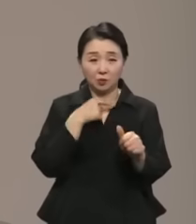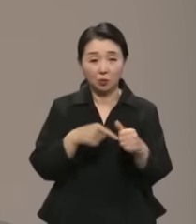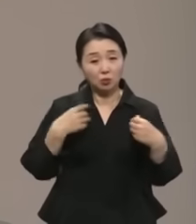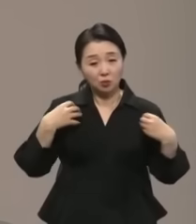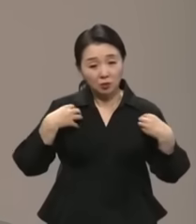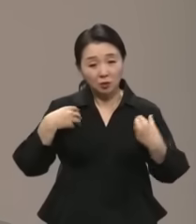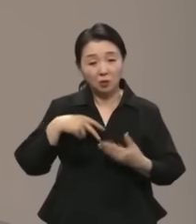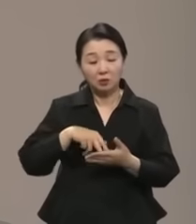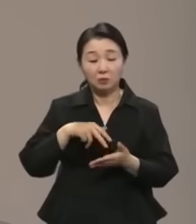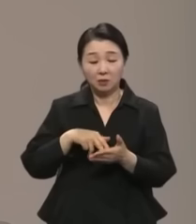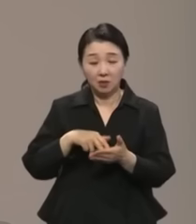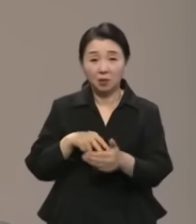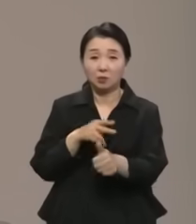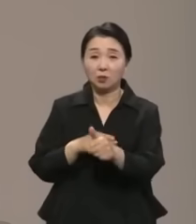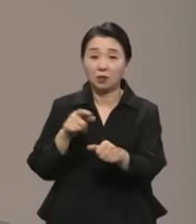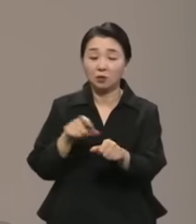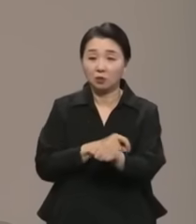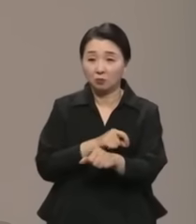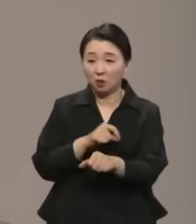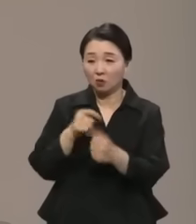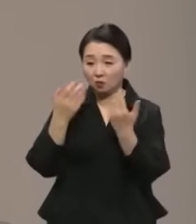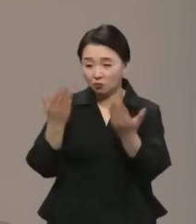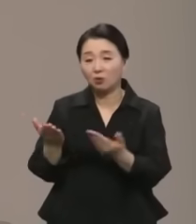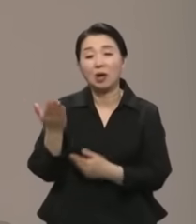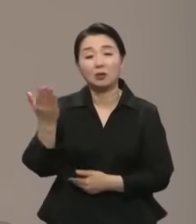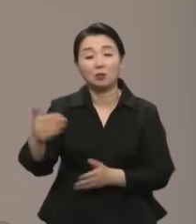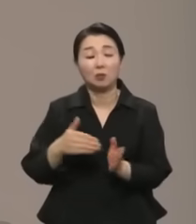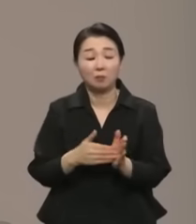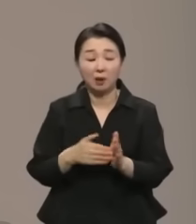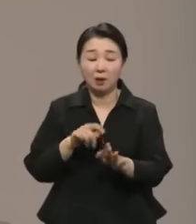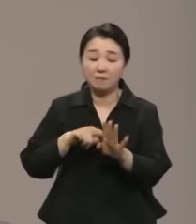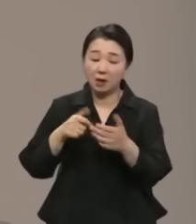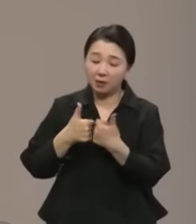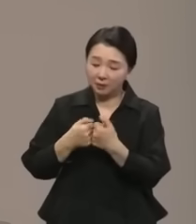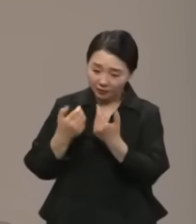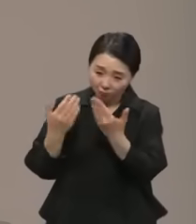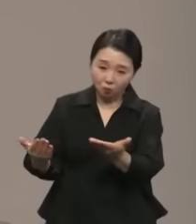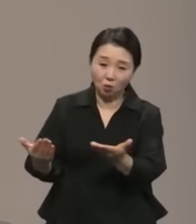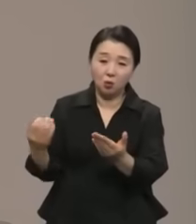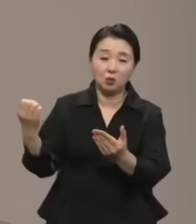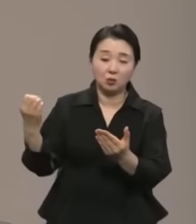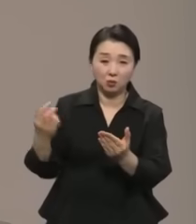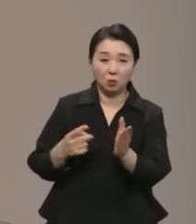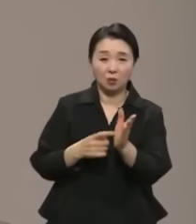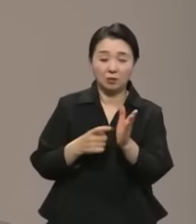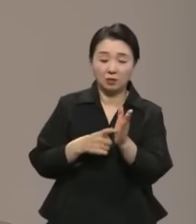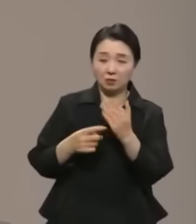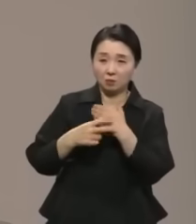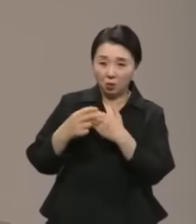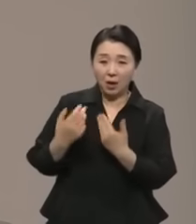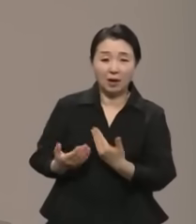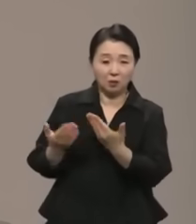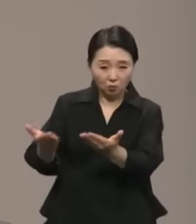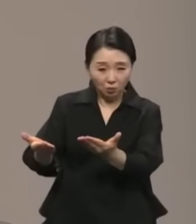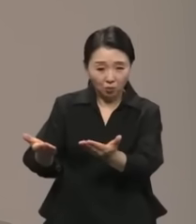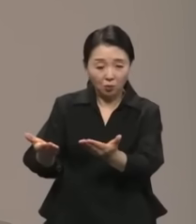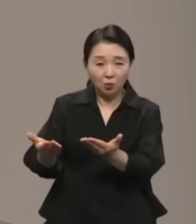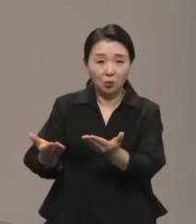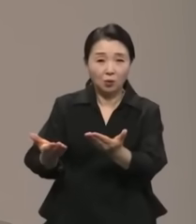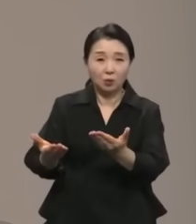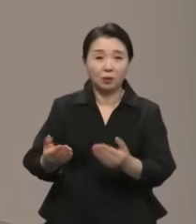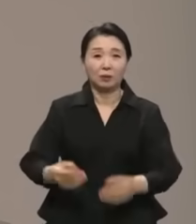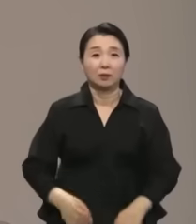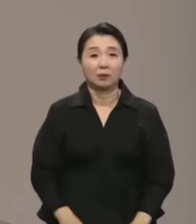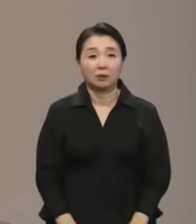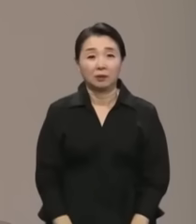특별한 휴가를 특별 휴가를 제공해 주고 심리 상담을 지원하고 긴급 경호를 안내하고 지금 보신 것처럼 이제 아마